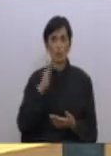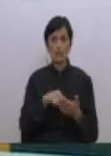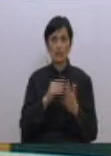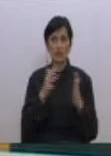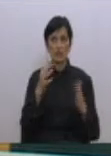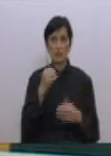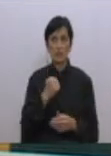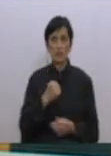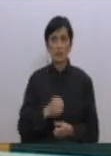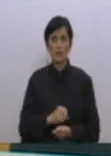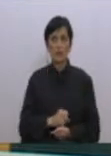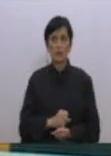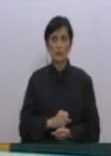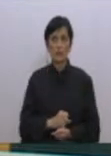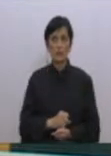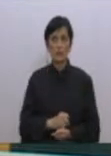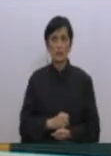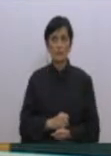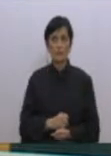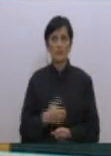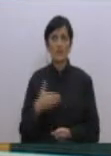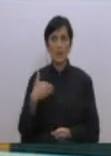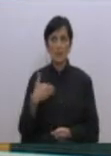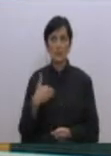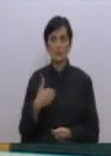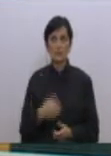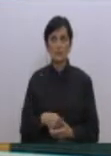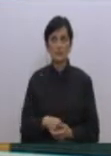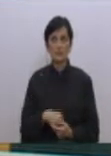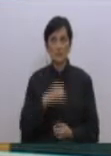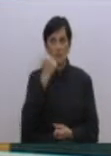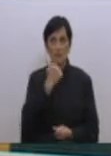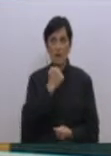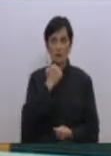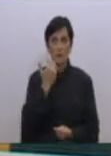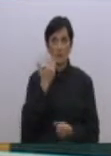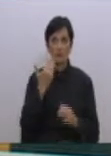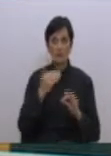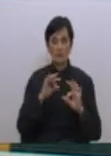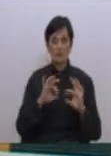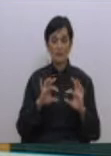გიპასხოთ აღნიშნულ კითხვებს მამარჯობა მამარჯობა მადლობა მოხსენებისთვის